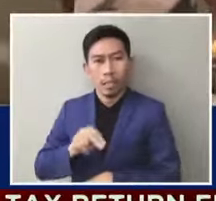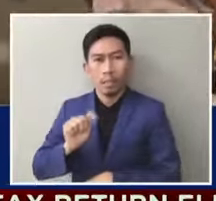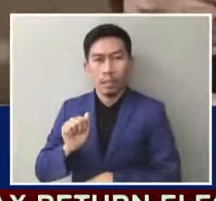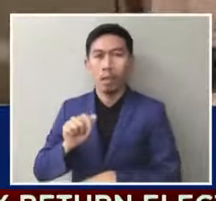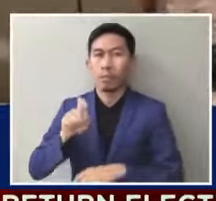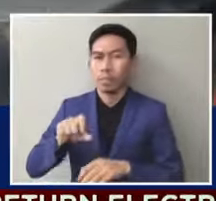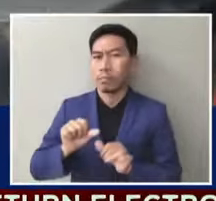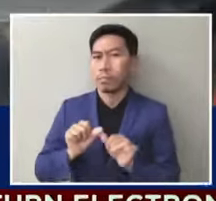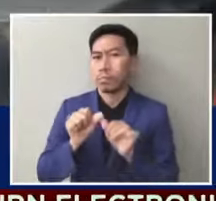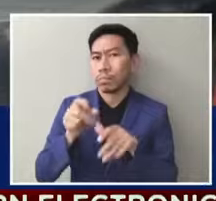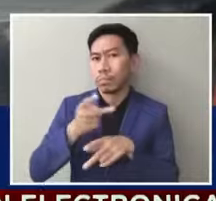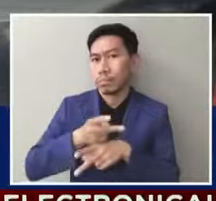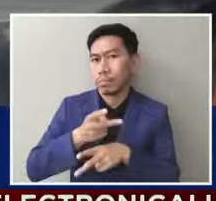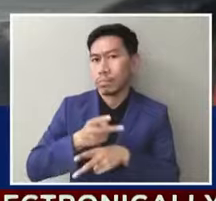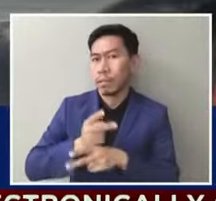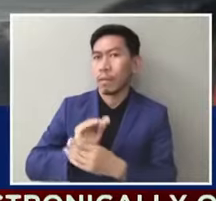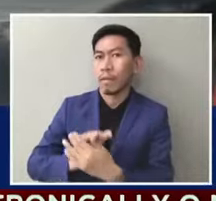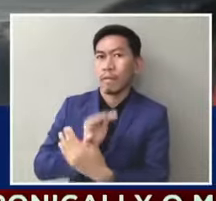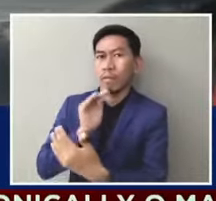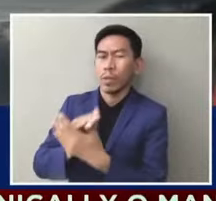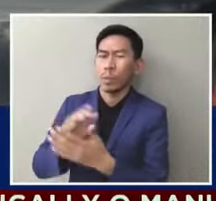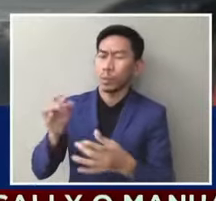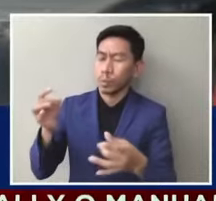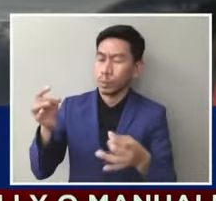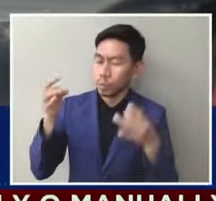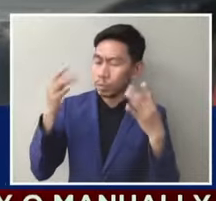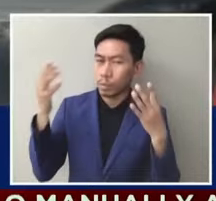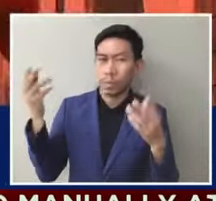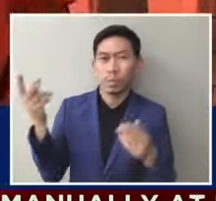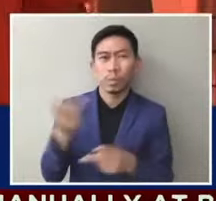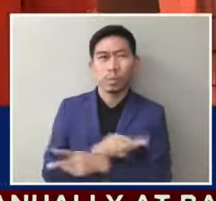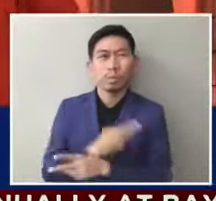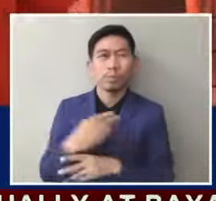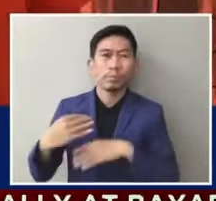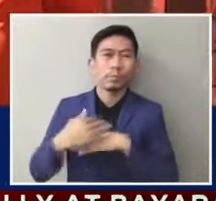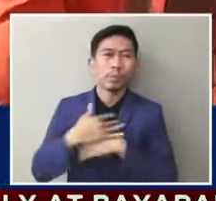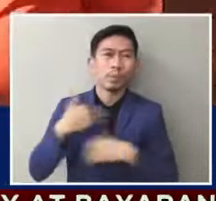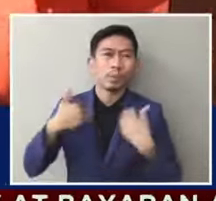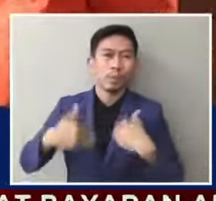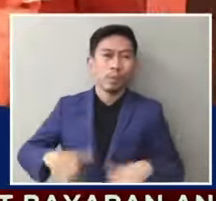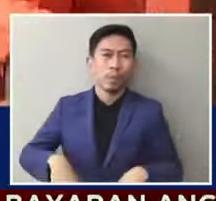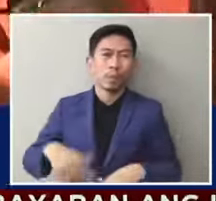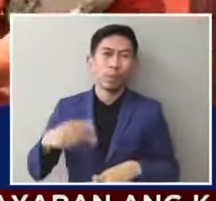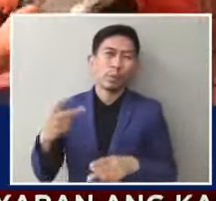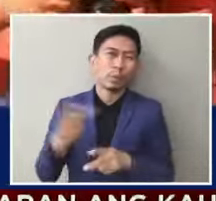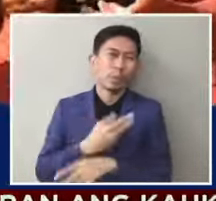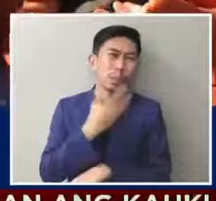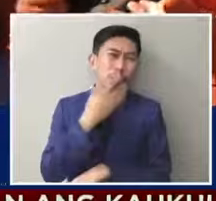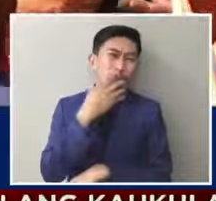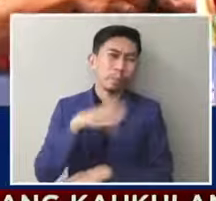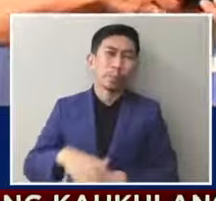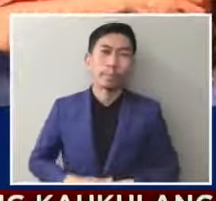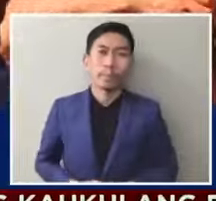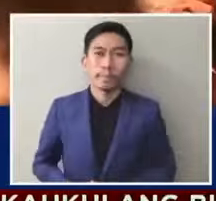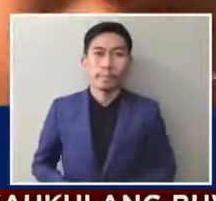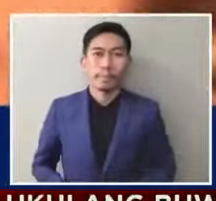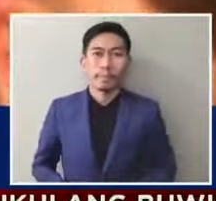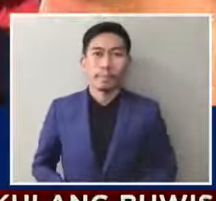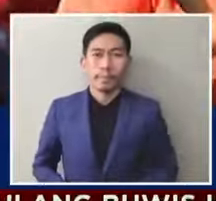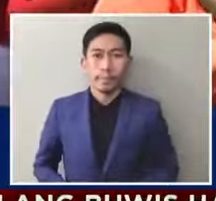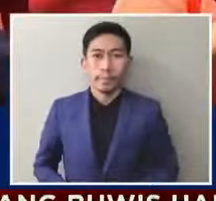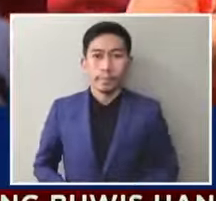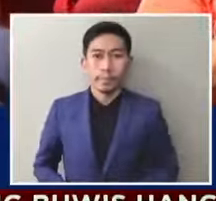para maiwasan ang malubhang epekto sa kalusugan ng labis na init. Rafael Bossano, ABS-CBN